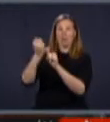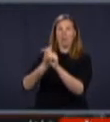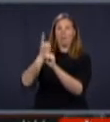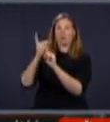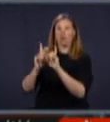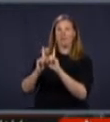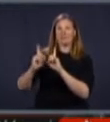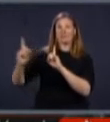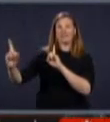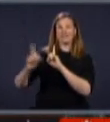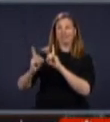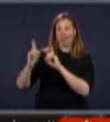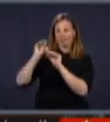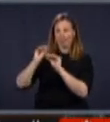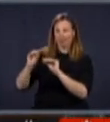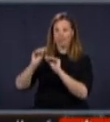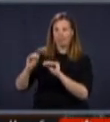secondaire à compter de septembre.